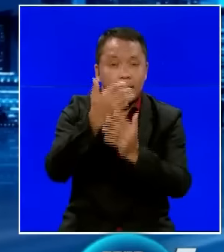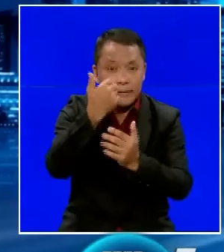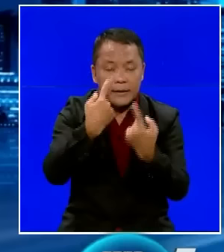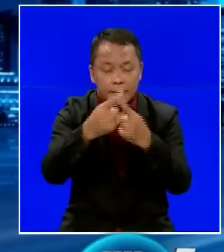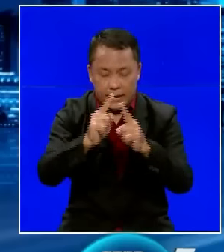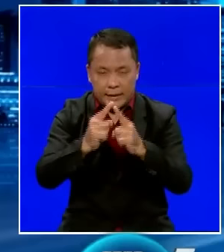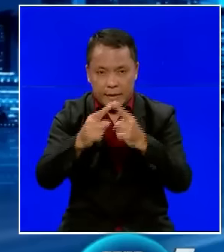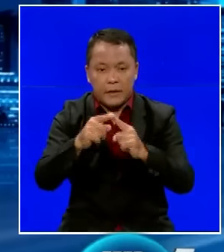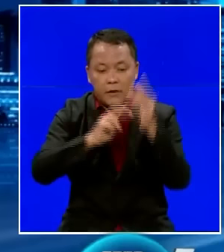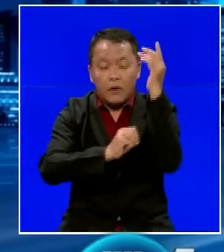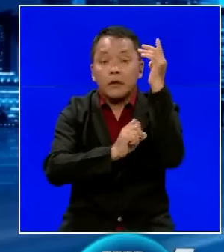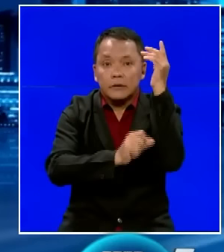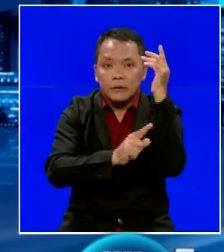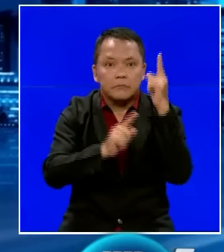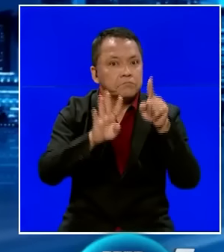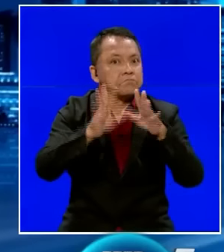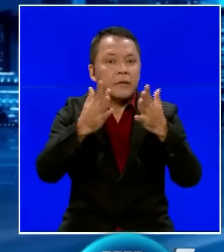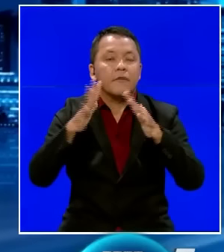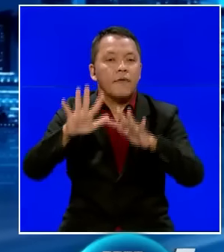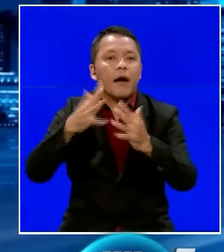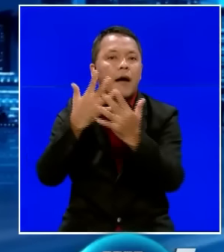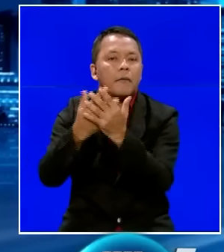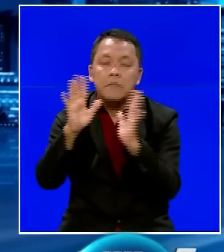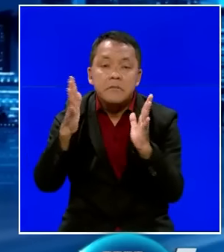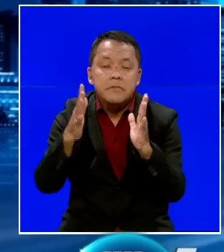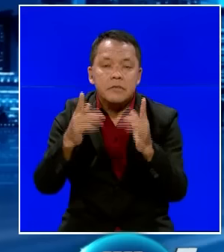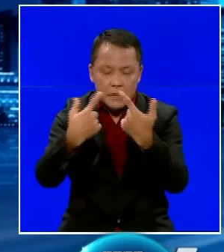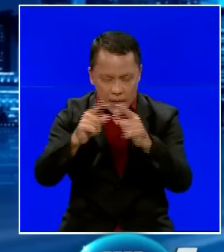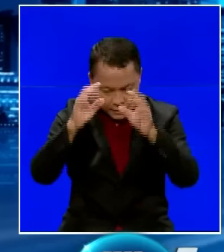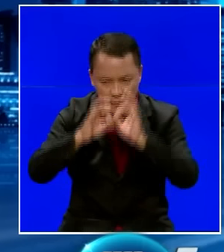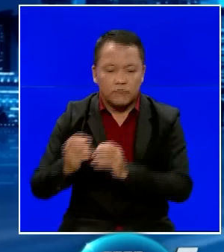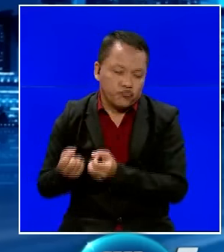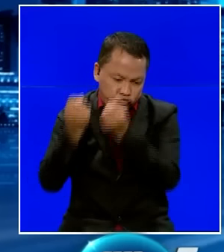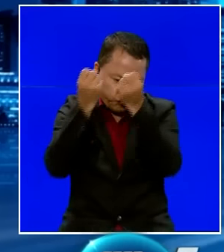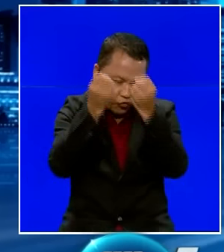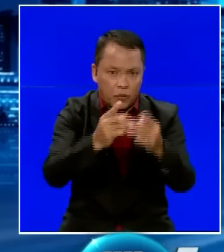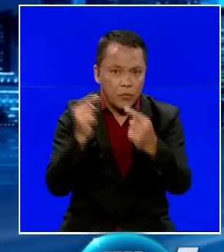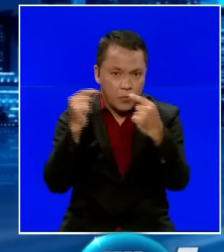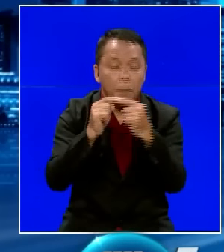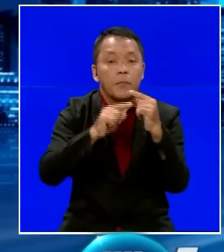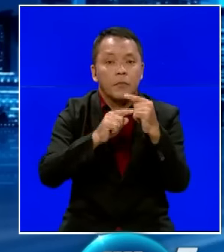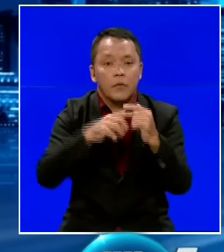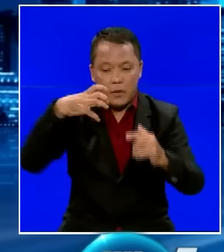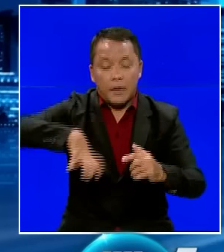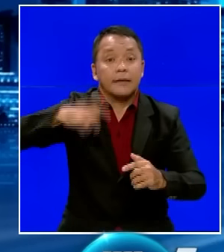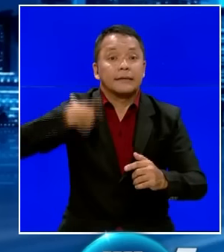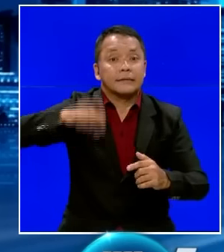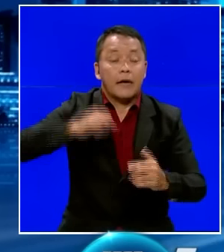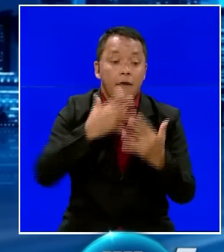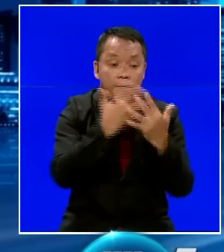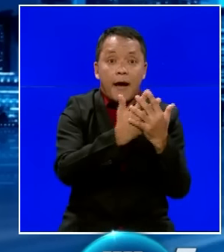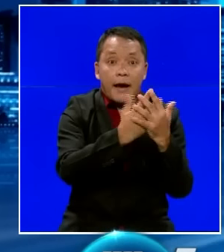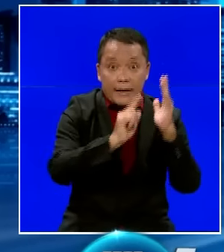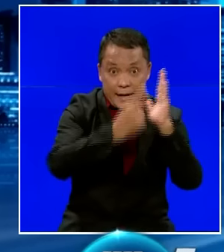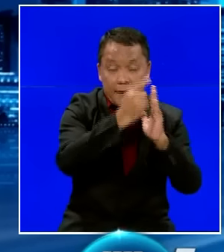ได้แต่ปรากฏที่นครศรีธรรมราชเขาไม่มีการฝากขังทางออนไลน์ครับก็เลยต้องเอาตัวเนี่ยไปรายงานที่นู่นก่อนทีนี้พอฝากขังครั้